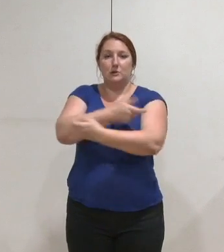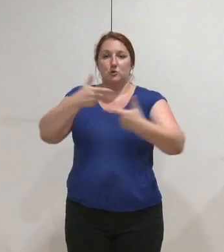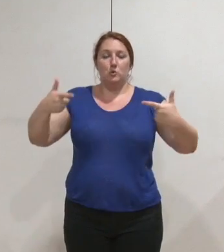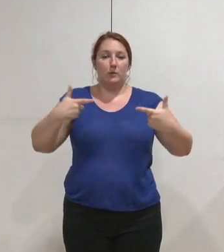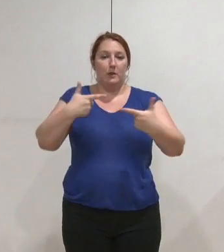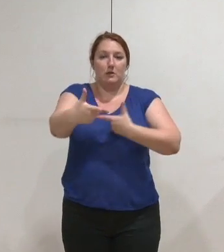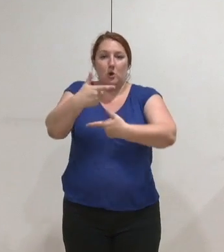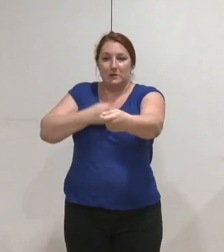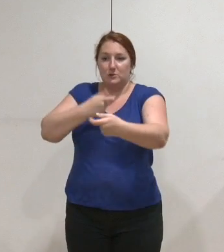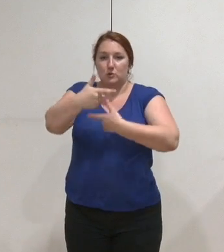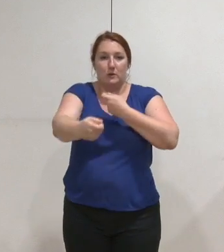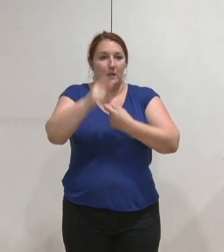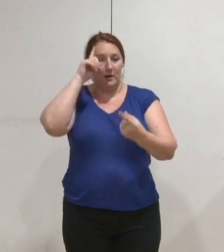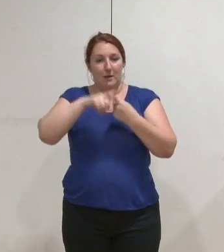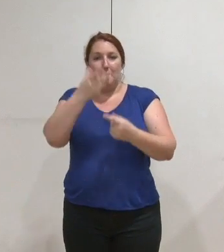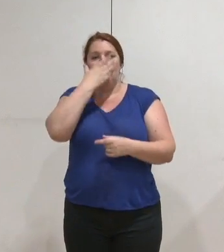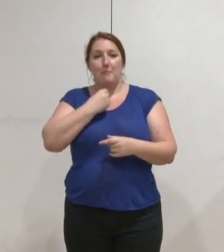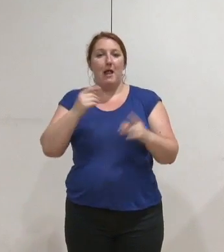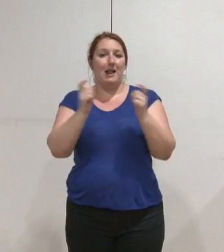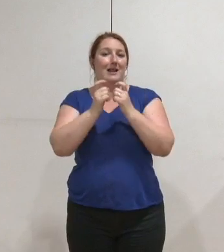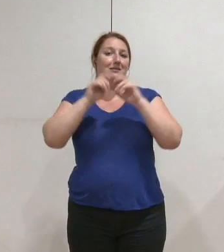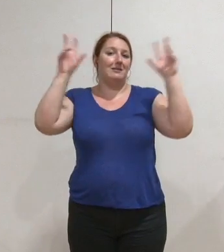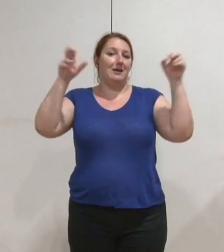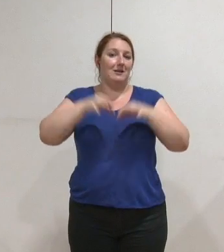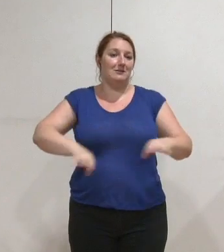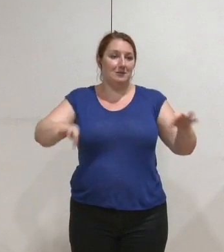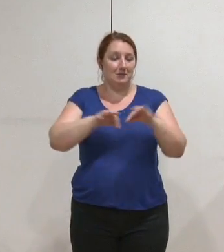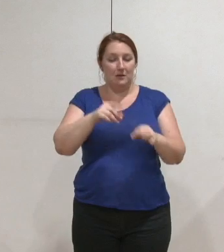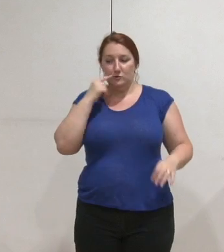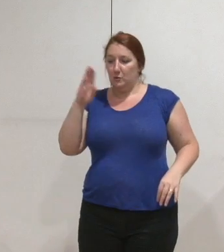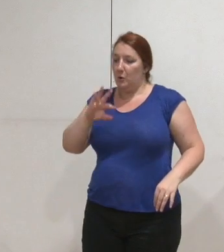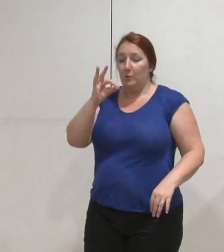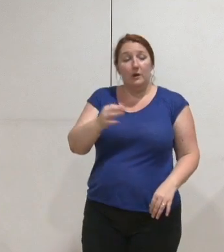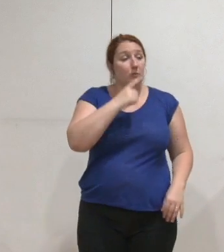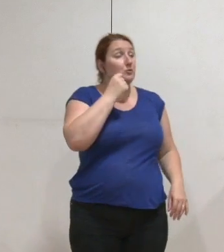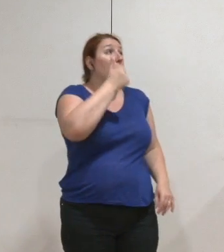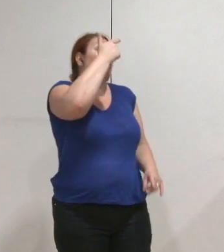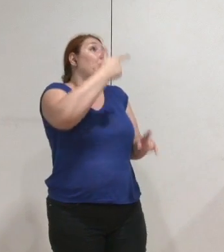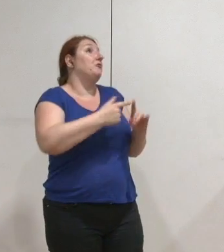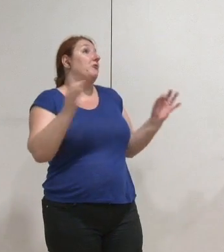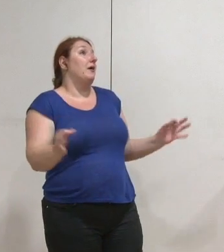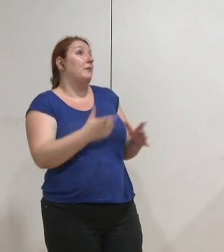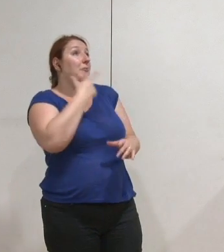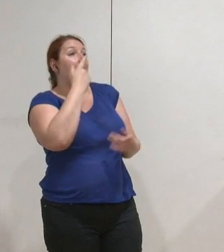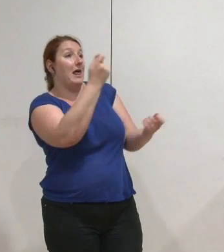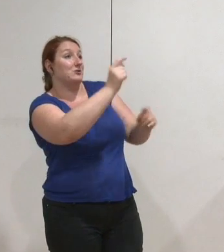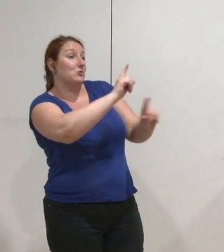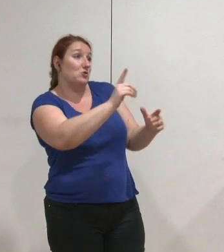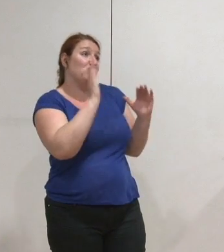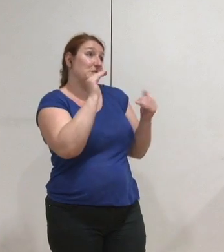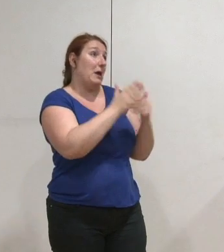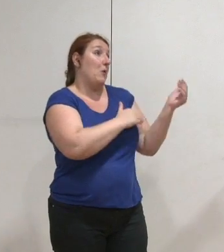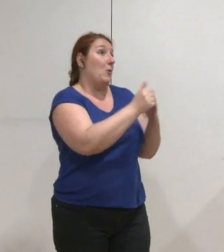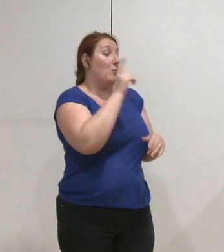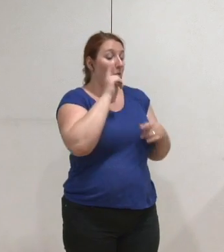sur la belle électrique monsieur Breuil oui monsieur le Maire pour une fois je vais pas vous parler d'argent j'espère que vous en êtes très heureux parce qu'on aura